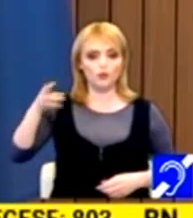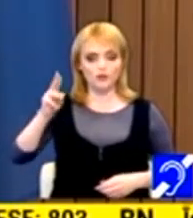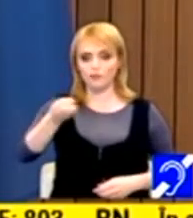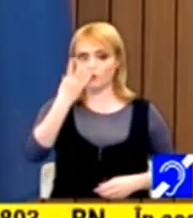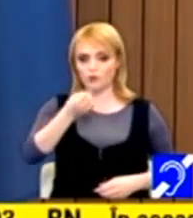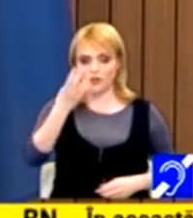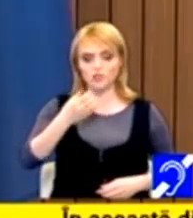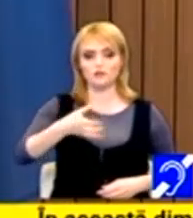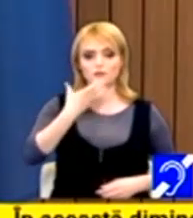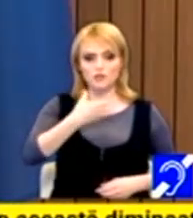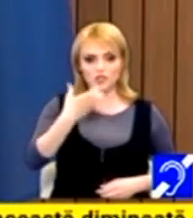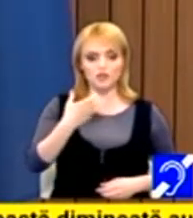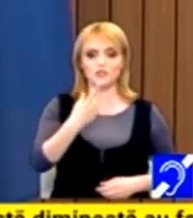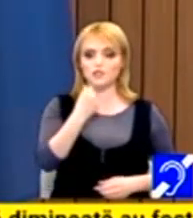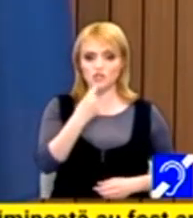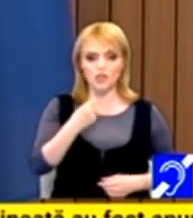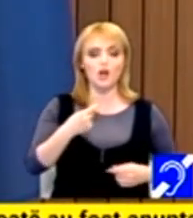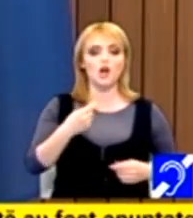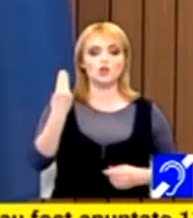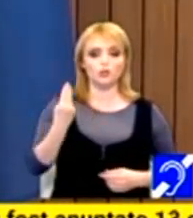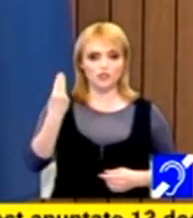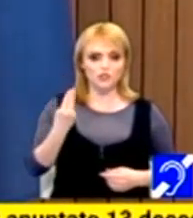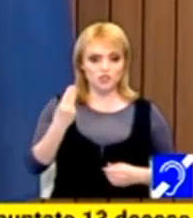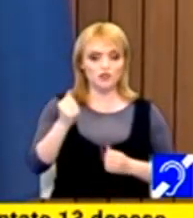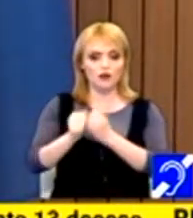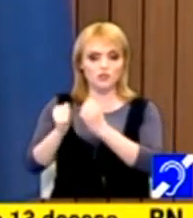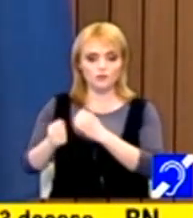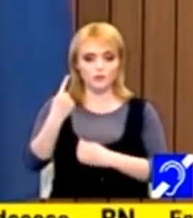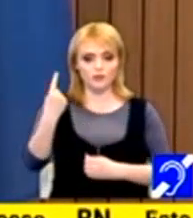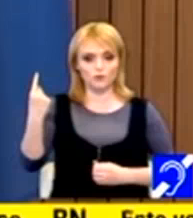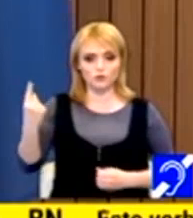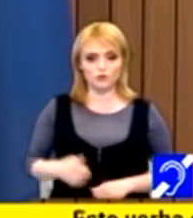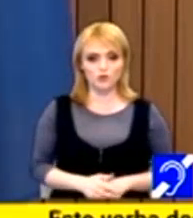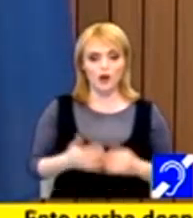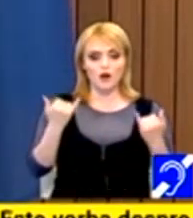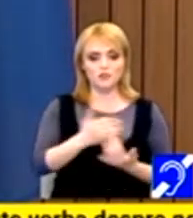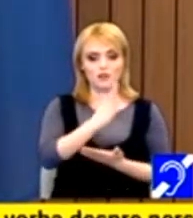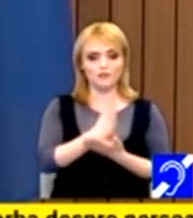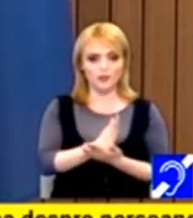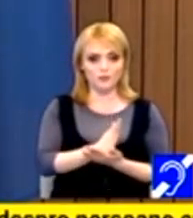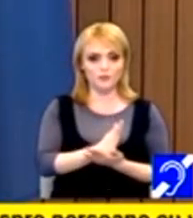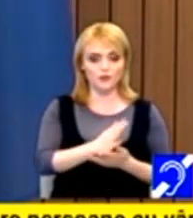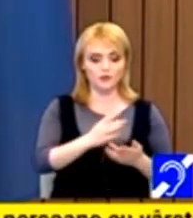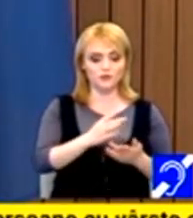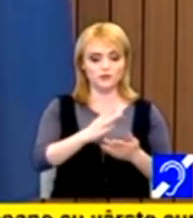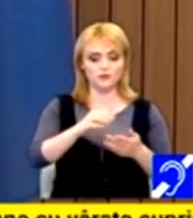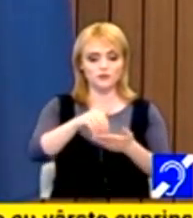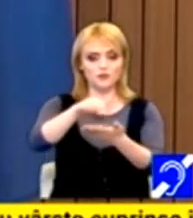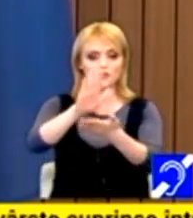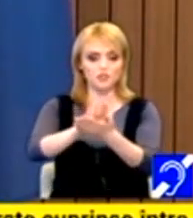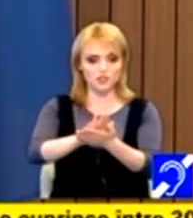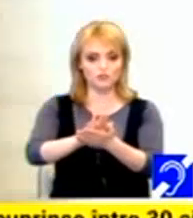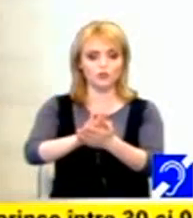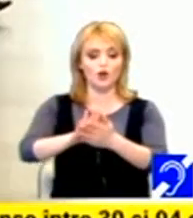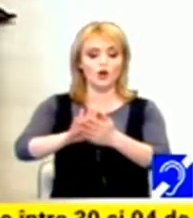Florești, Râșcani, Sângerei, Șoldănești, Telenești, a câte un caz. Astăzi avem un focar care s-a